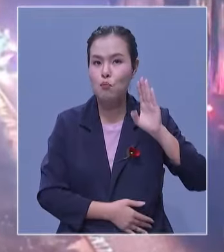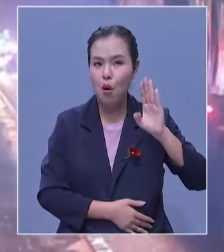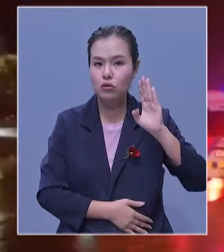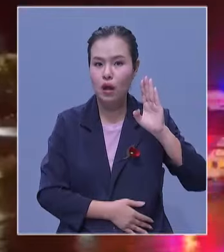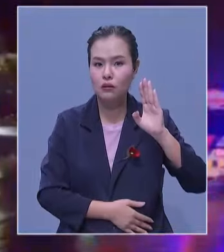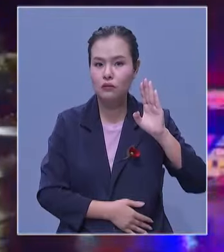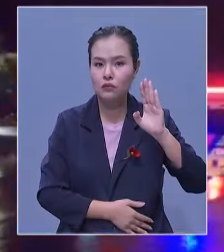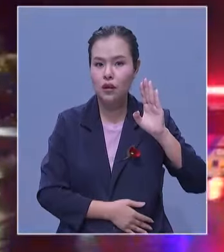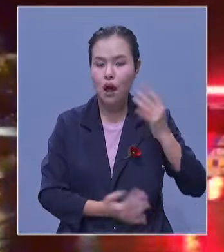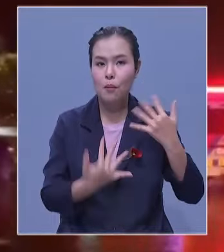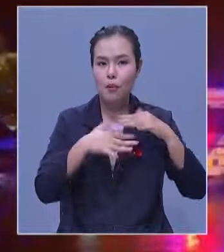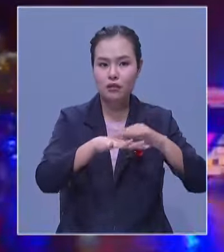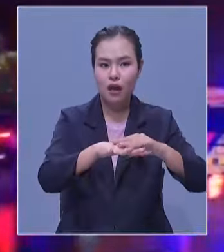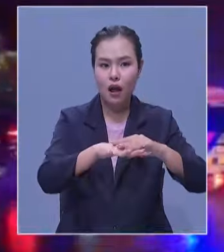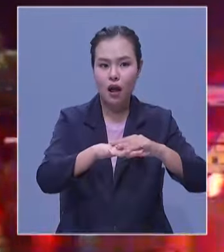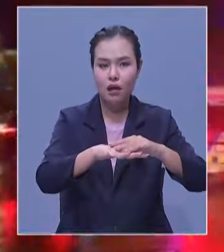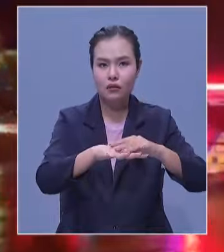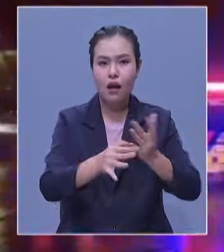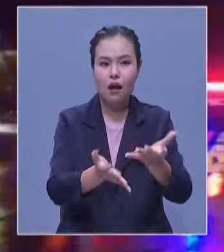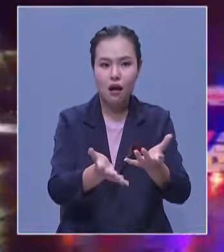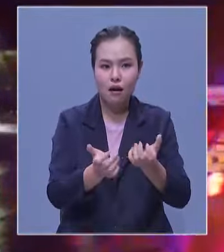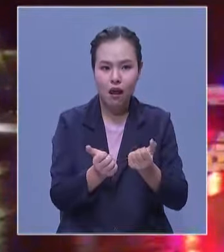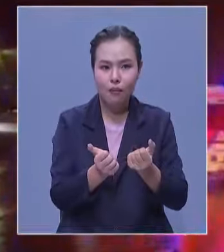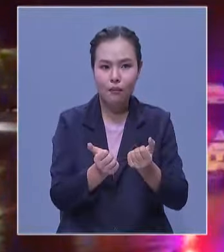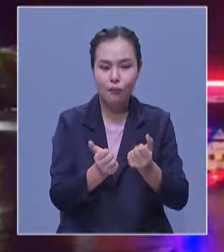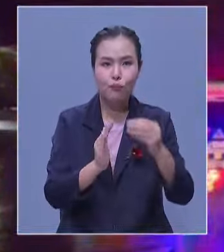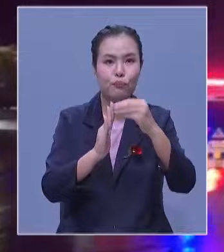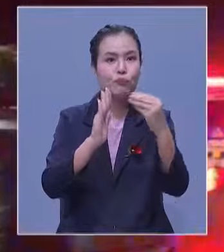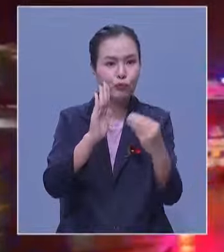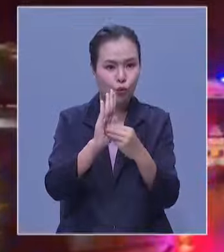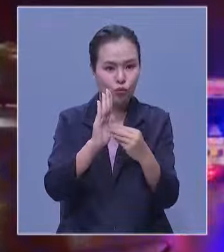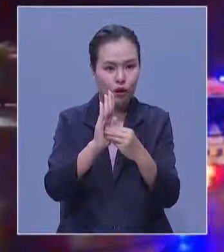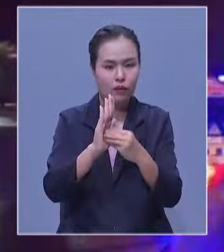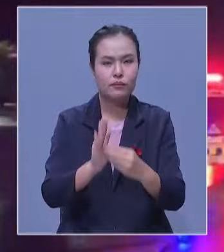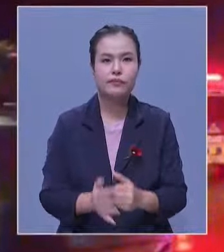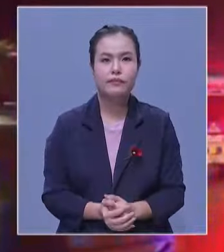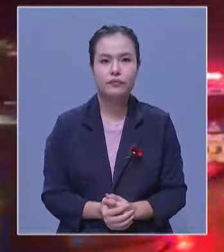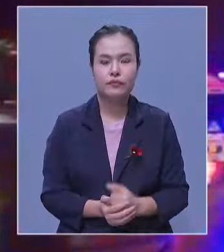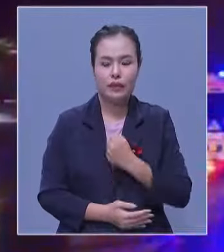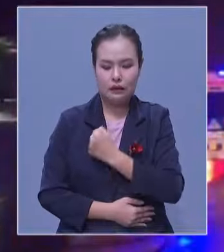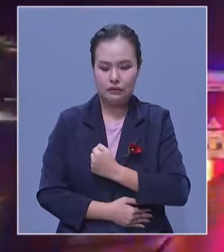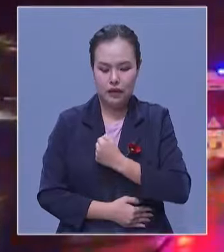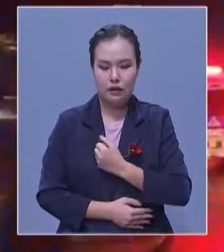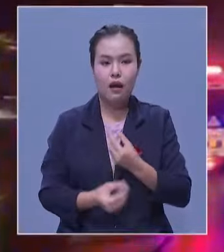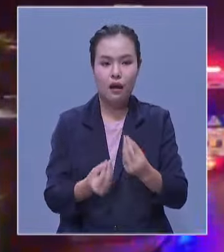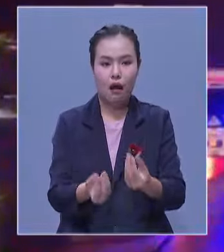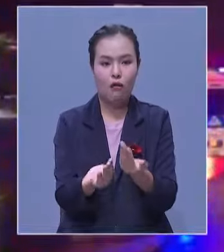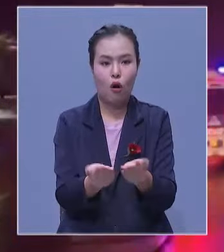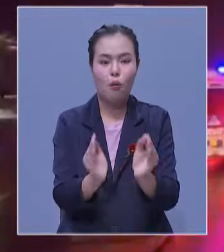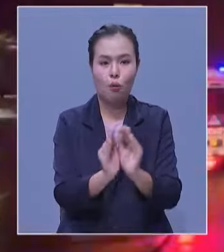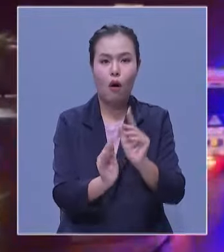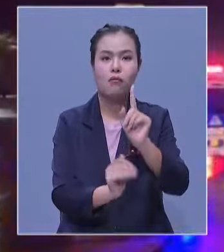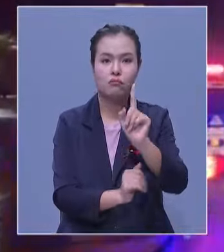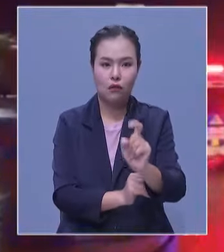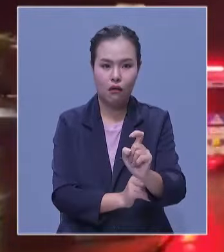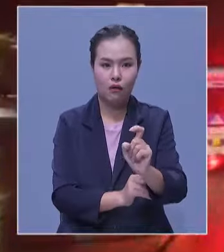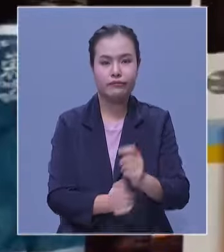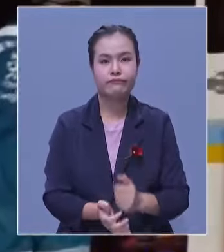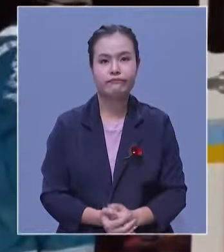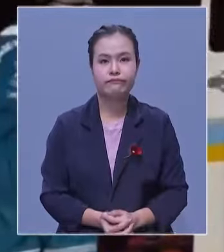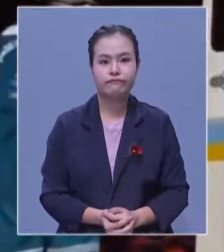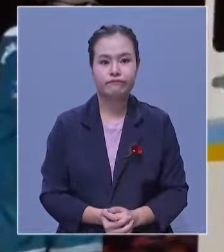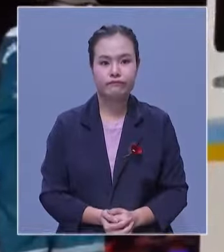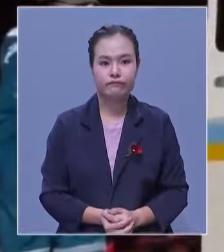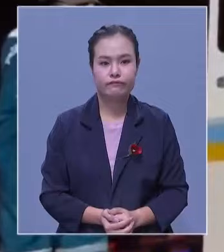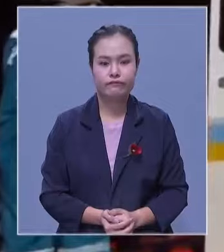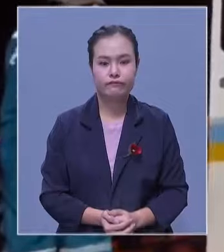ร์เนี่ยได้ประสานรถเที่ยวเสริมมารับเพื่อเดินทางไปสู่จุดหมายปลายทางต่อไปขอแสดงความเสียใจกับครอบครัวผู้เสียชีวิตด้วยนะครับ สลับ